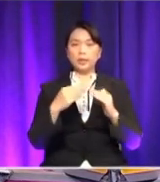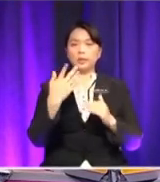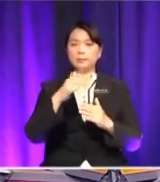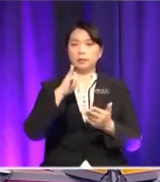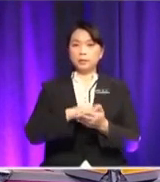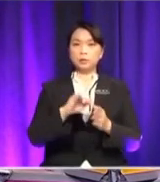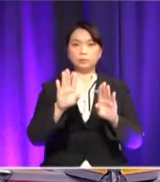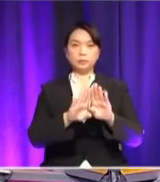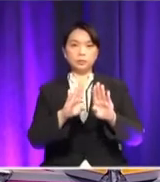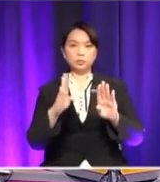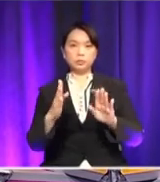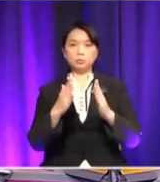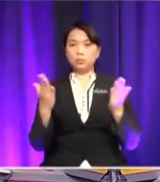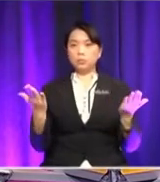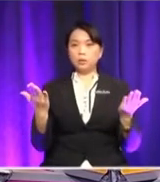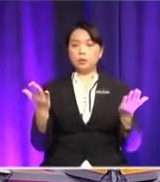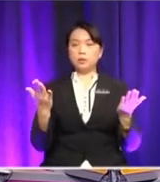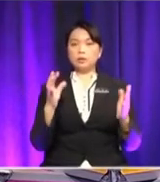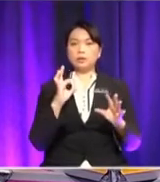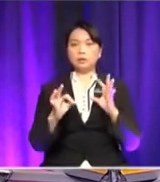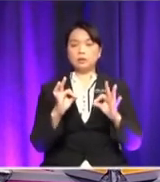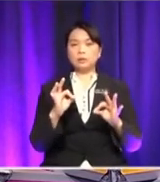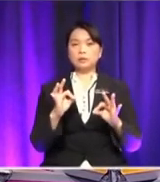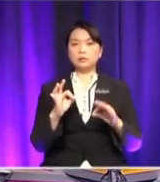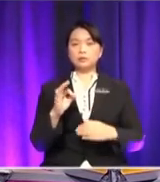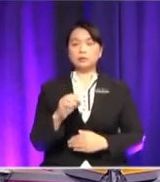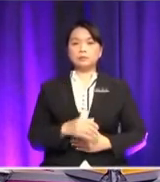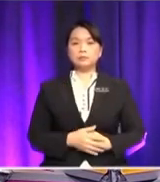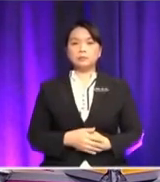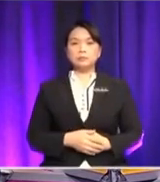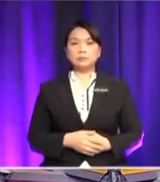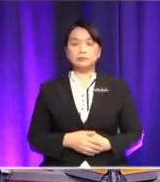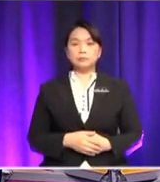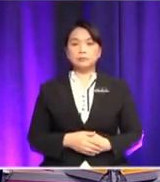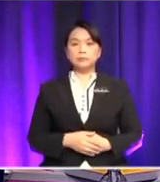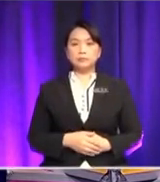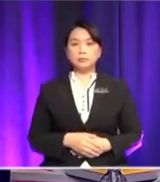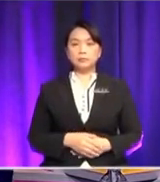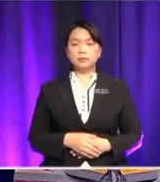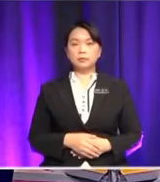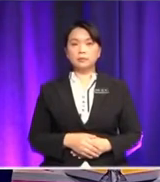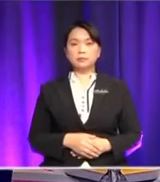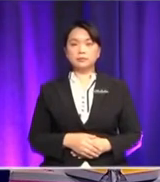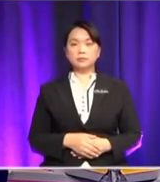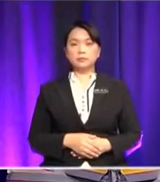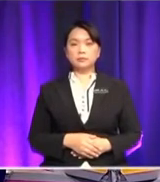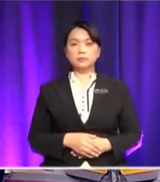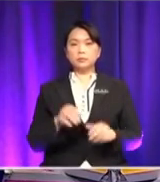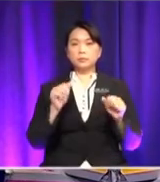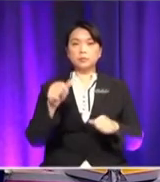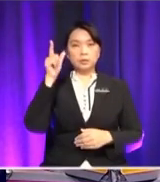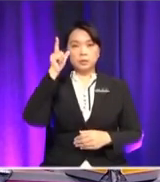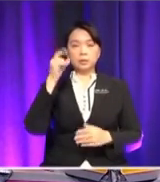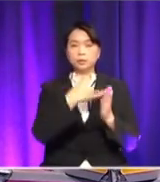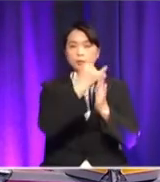pintu terbuka tampak jernih berarti tidak ada tiang di tengah-tengah oke tidak ada tiang di tengah-tengah sekitar lihat lukisan Pelangi